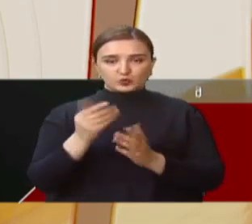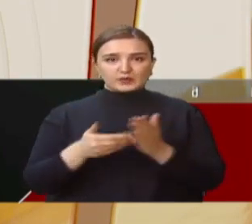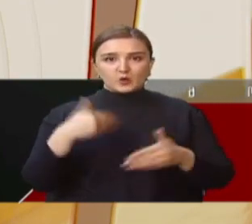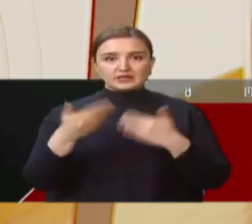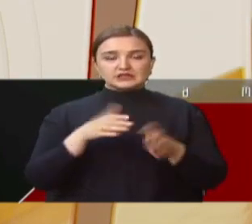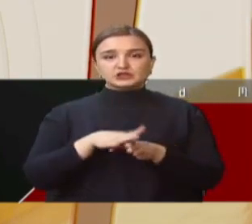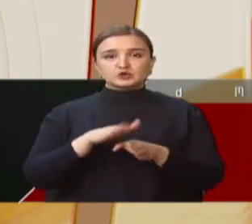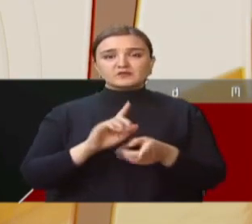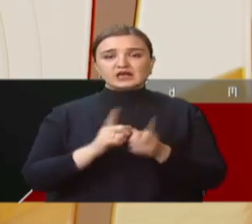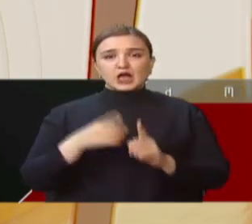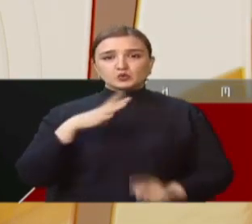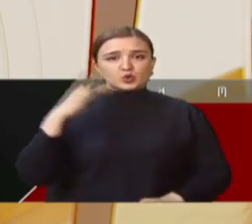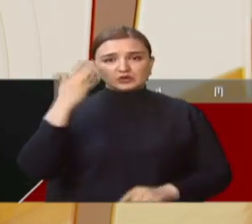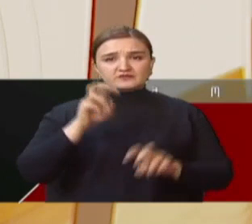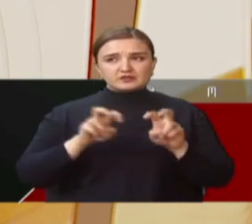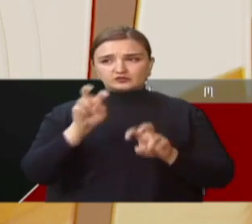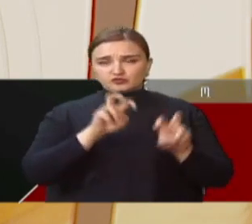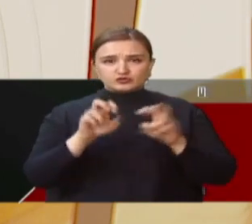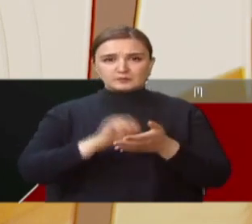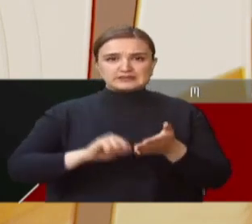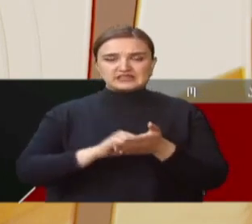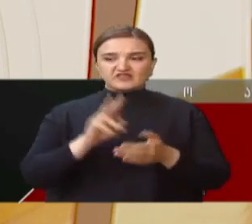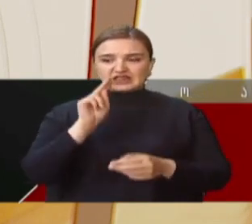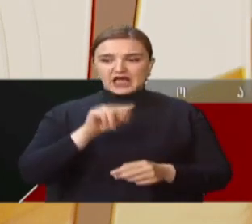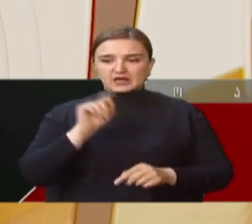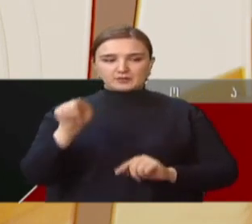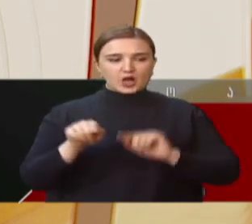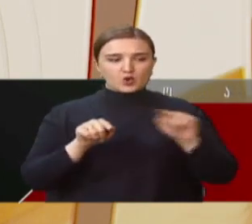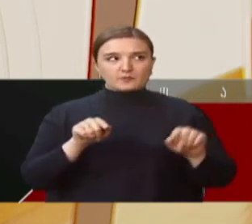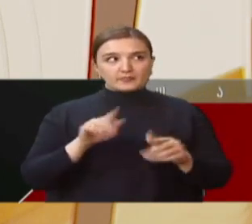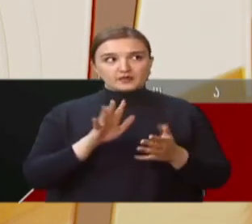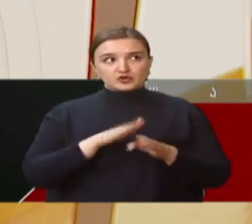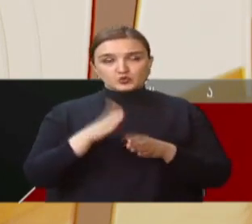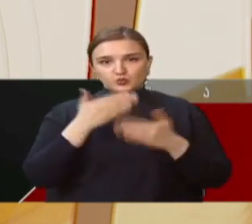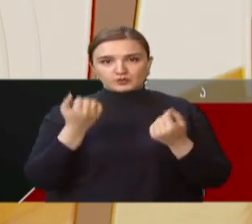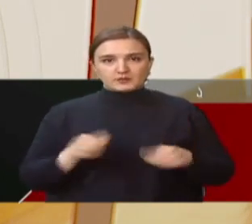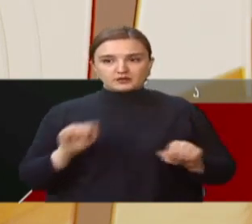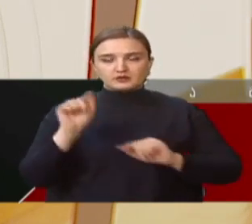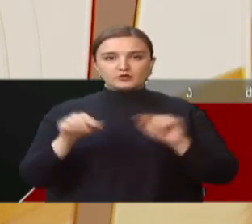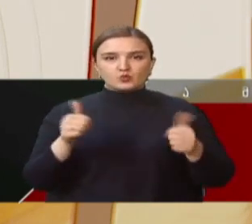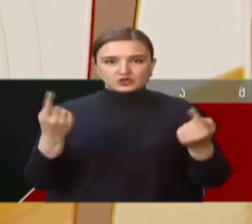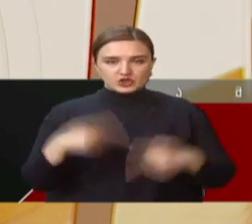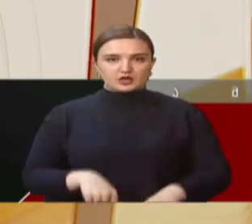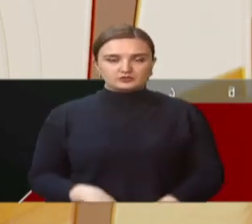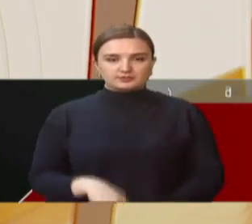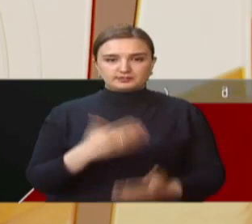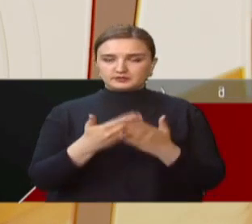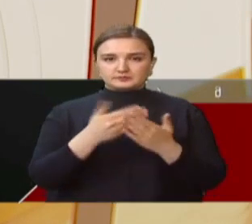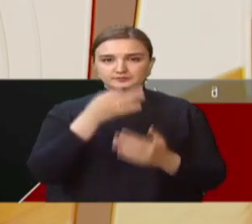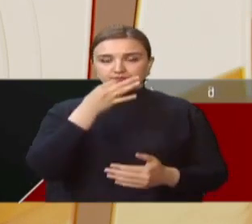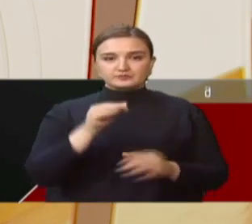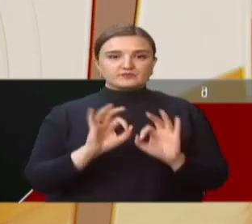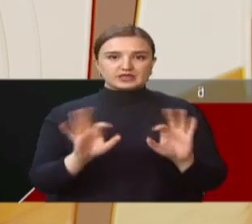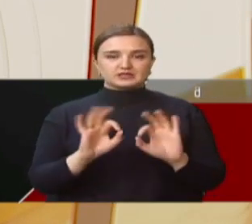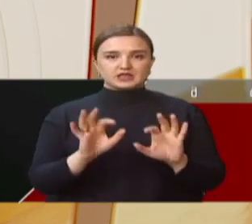bi șia strulos. Cartul ucineba, mizezeb, edzeb, viz da, pralos, recomandacije, sasi struleba. Rogur cea agdus, recomandacije, vidim, agali zgetut. Kant